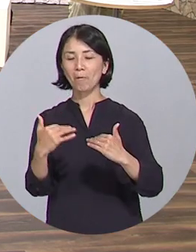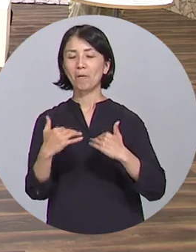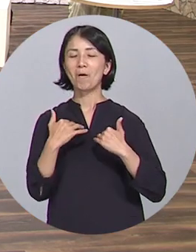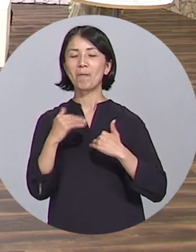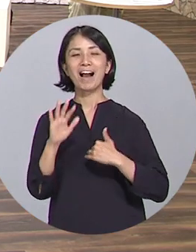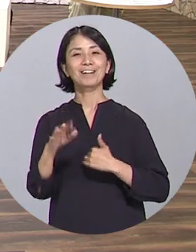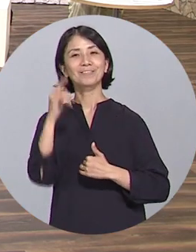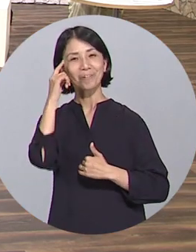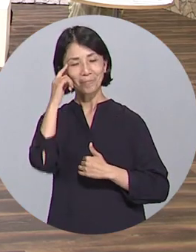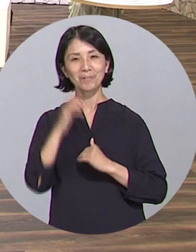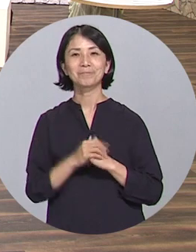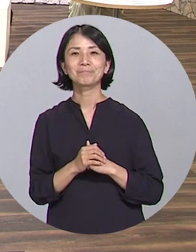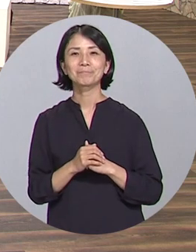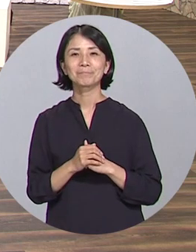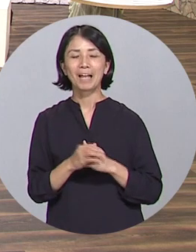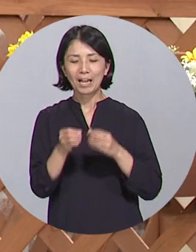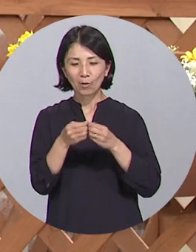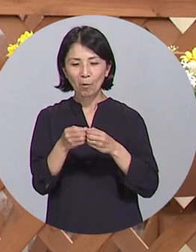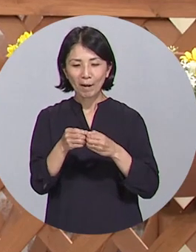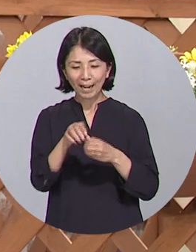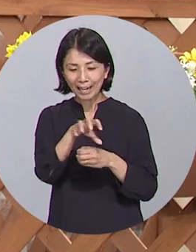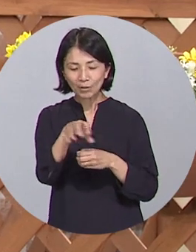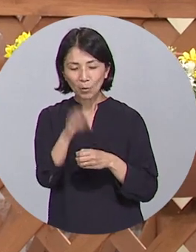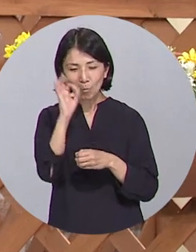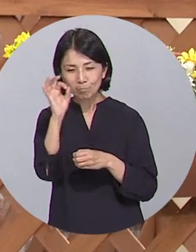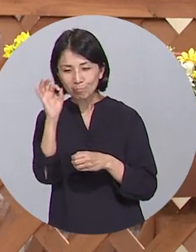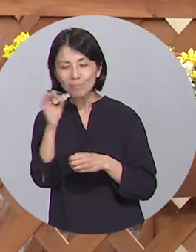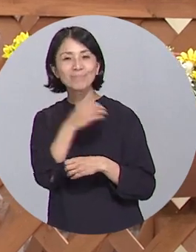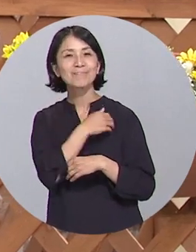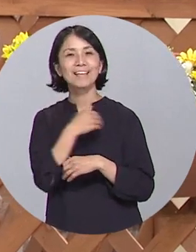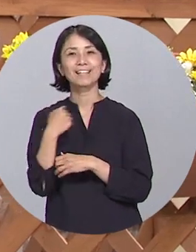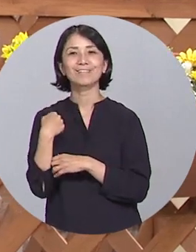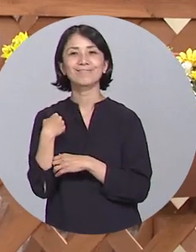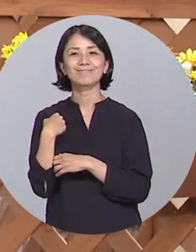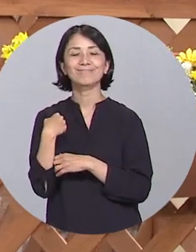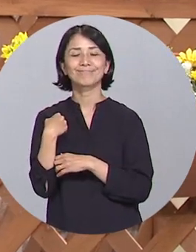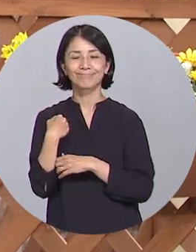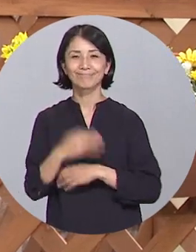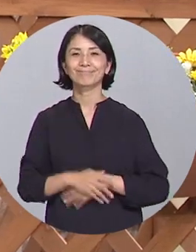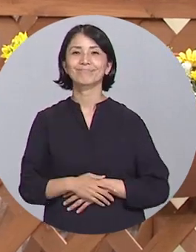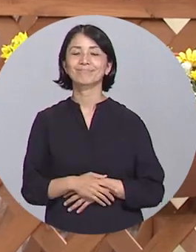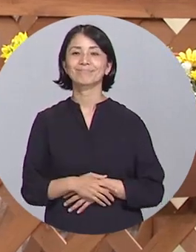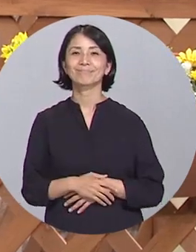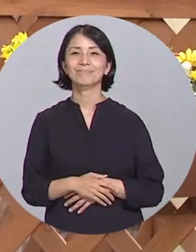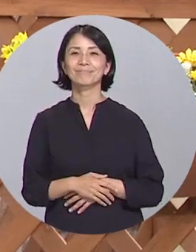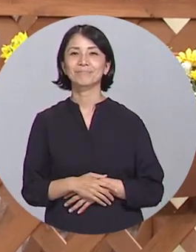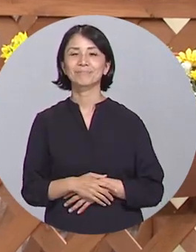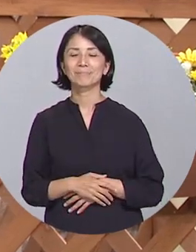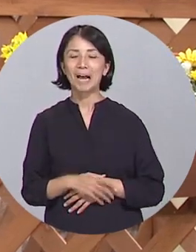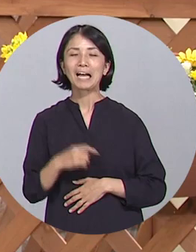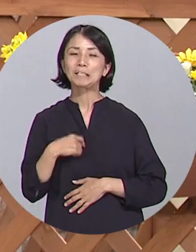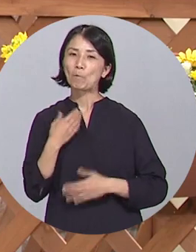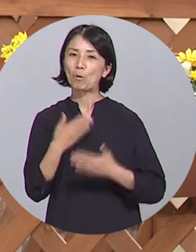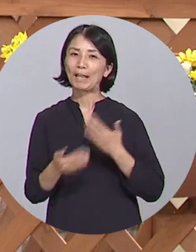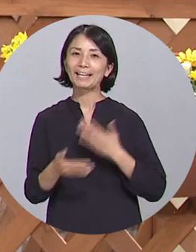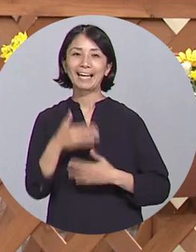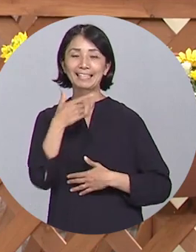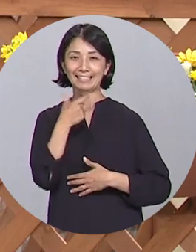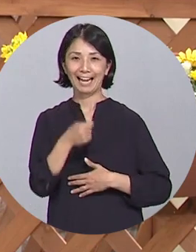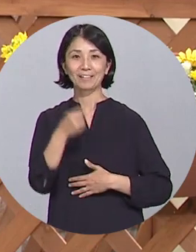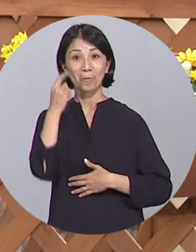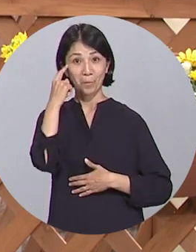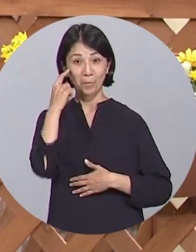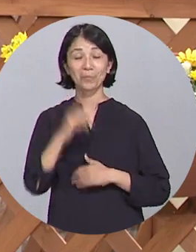だとか、細かい色使いとか繊細さ、タッチをこう感じられるっていうのはやっぱり自分も体験したいなと思います